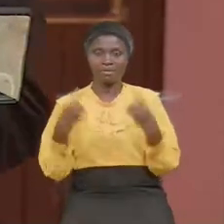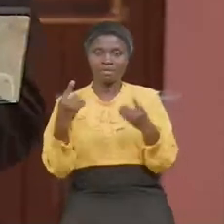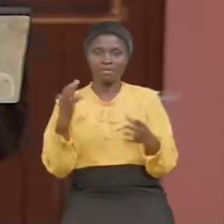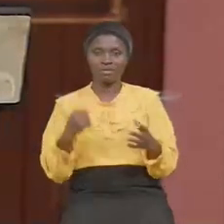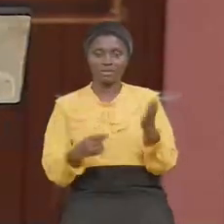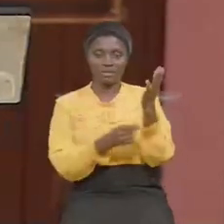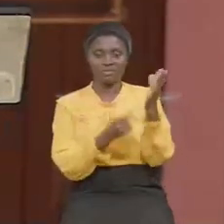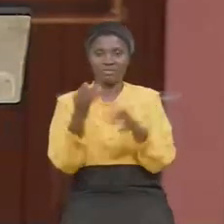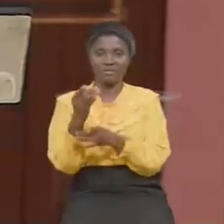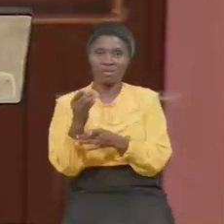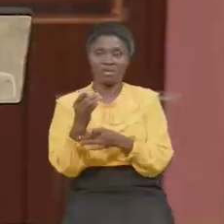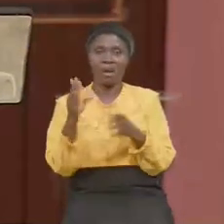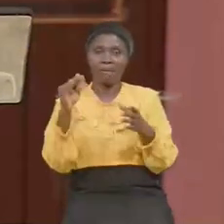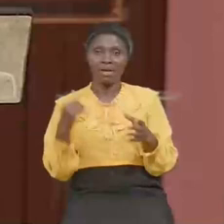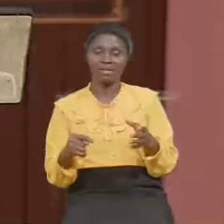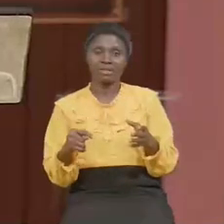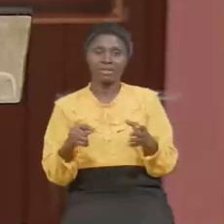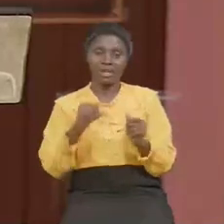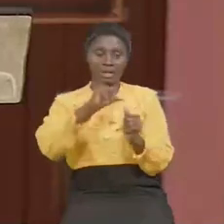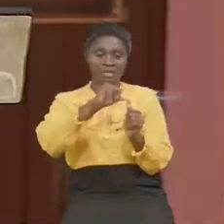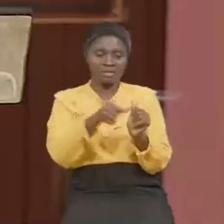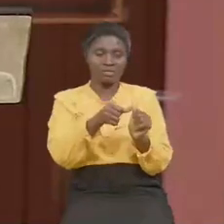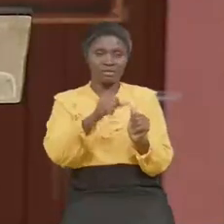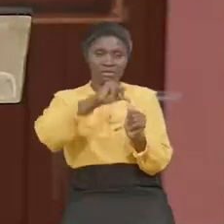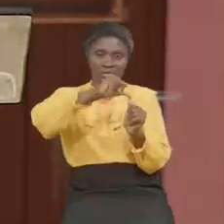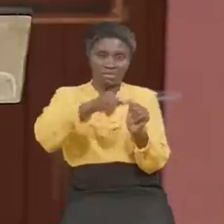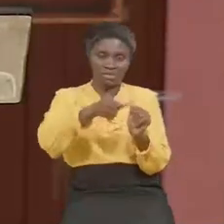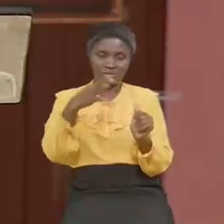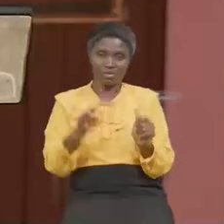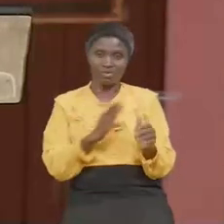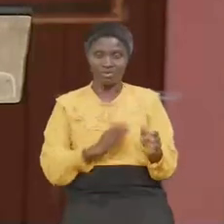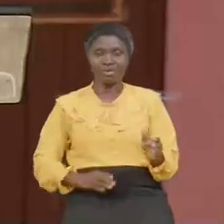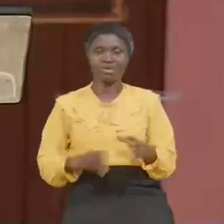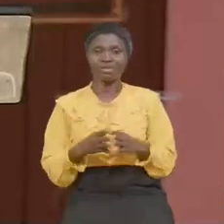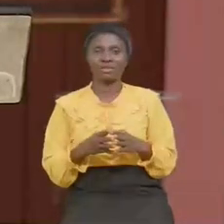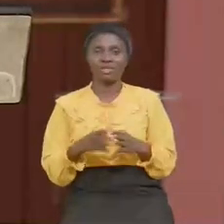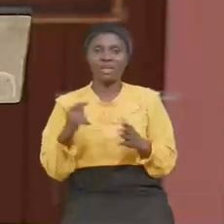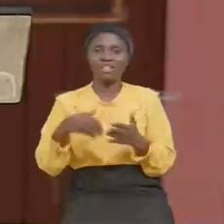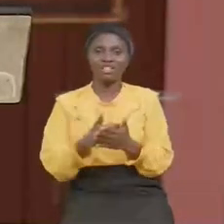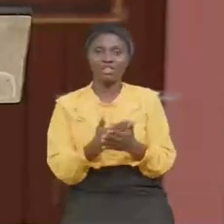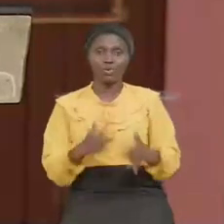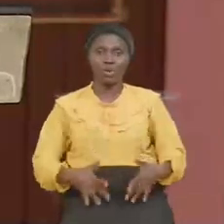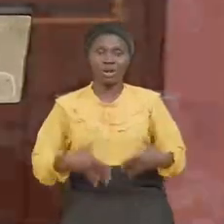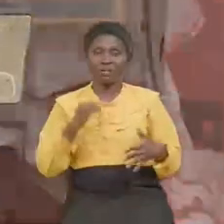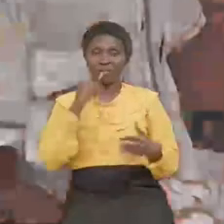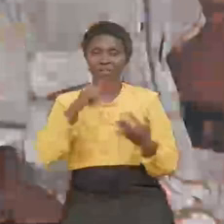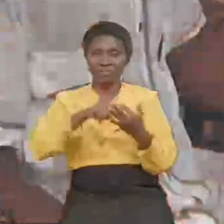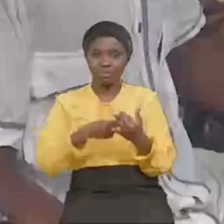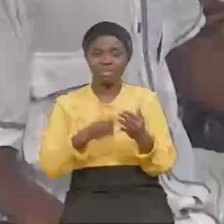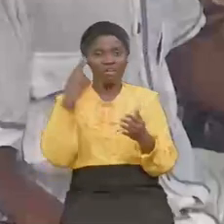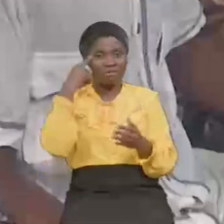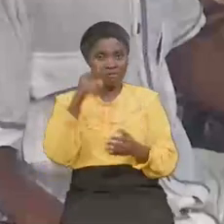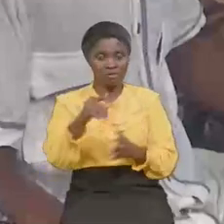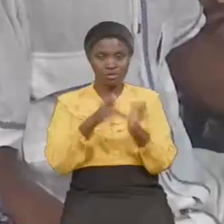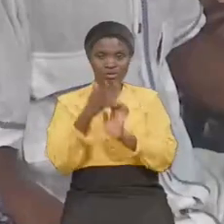par la circoncision de Christ. Une nouvelle vie commence pour toi. Un nouveau